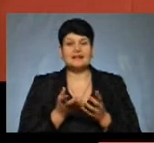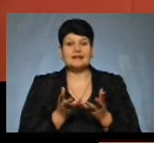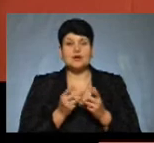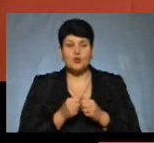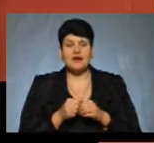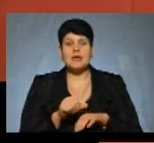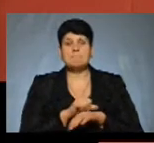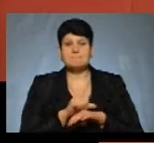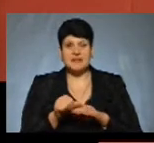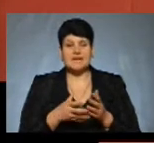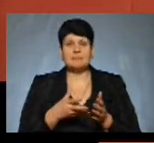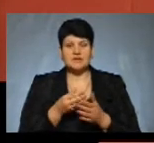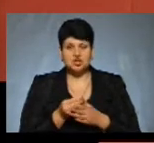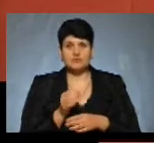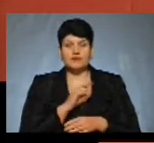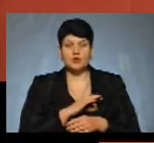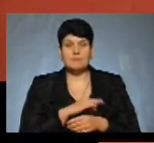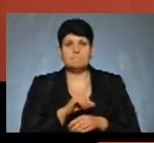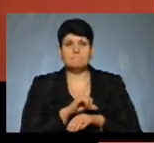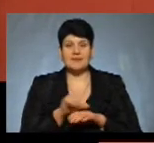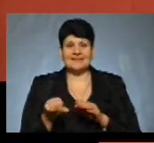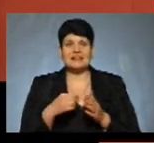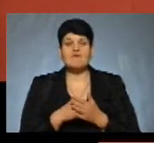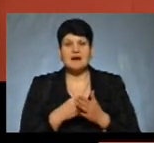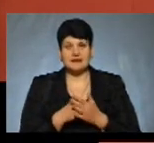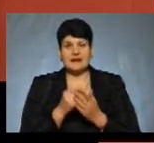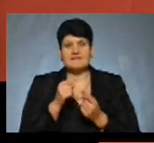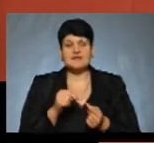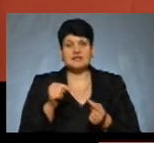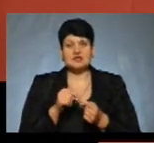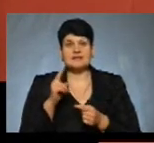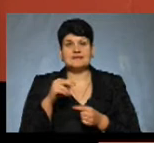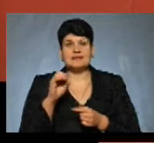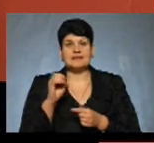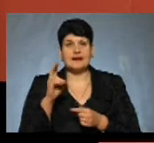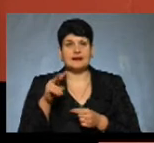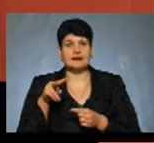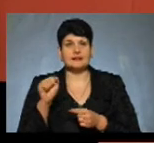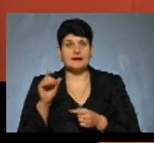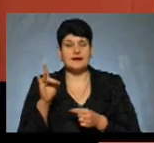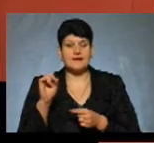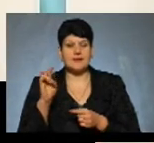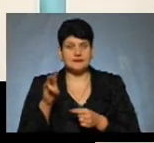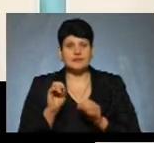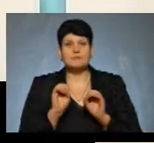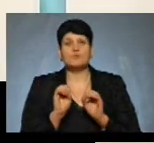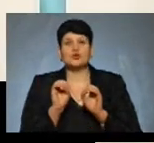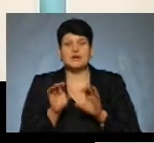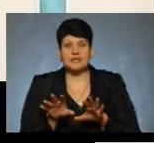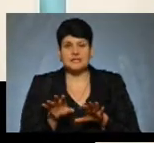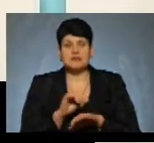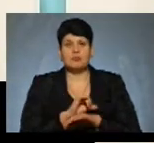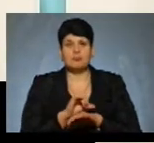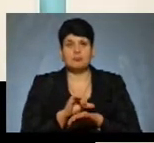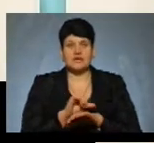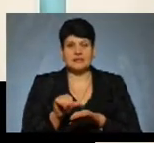платежів застосовується митна вартість, яка визначається декларантом самим і подається в митній